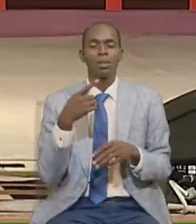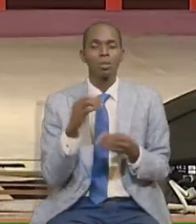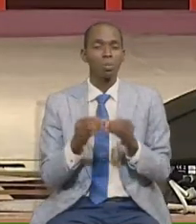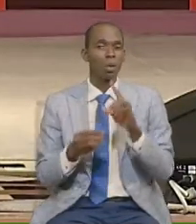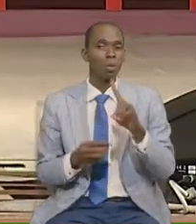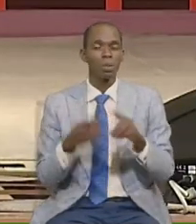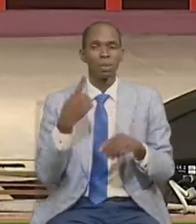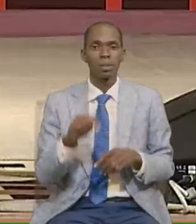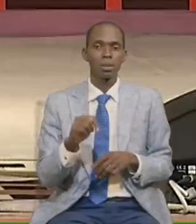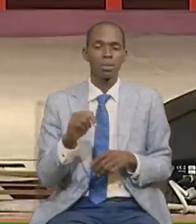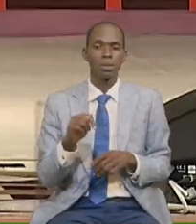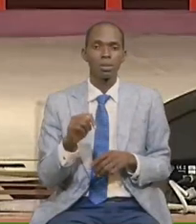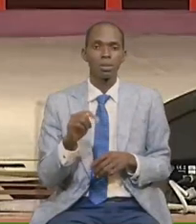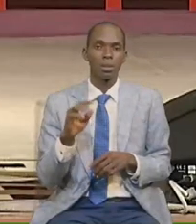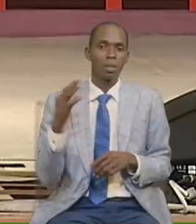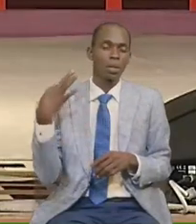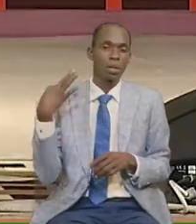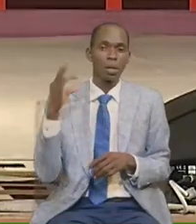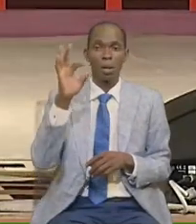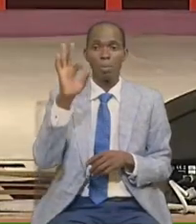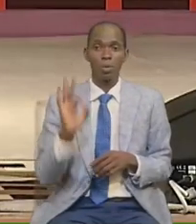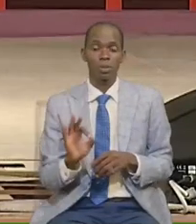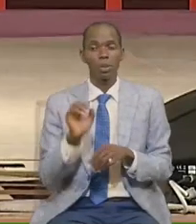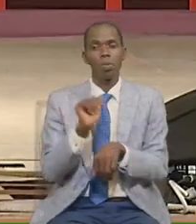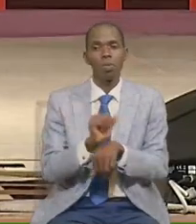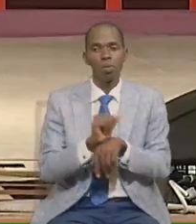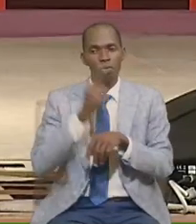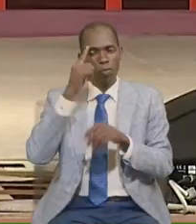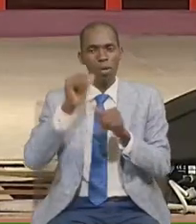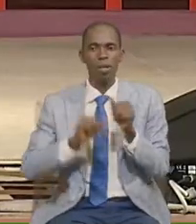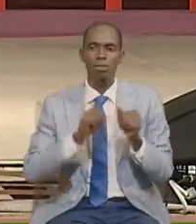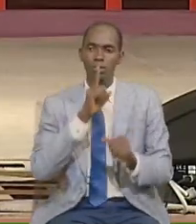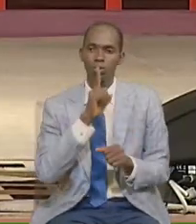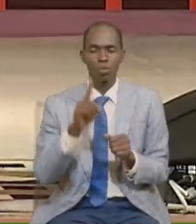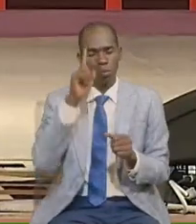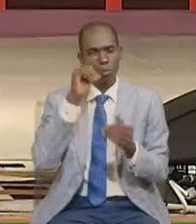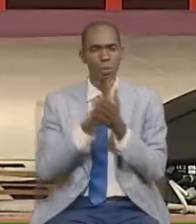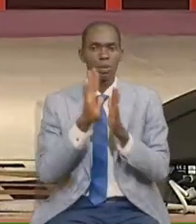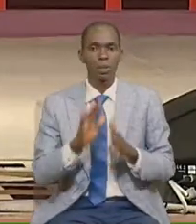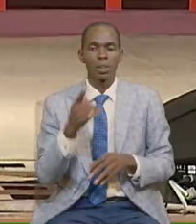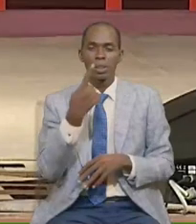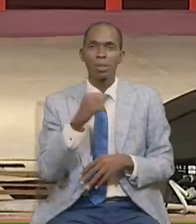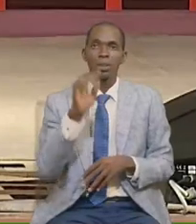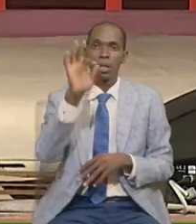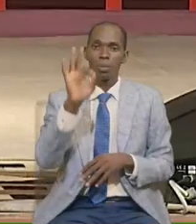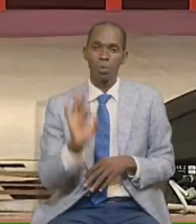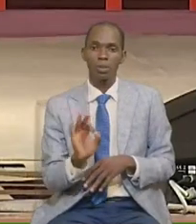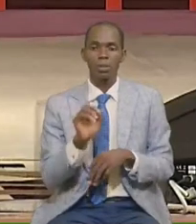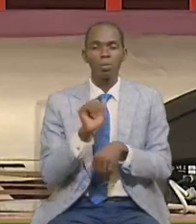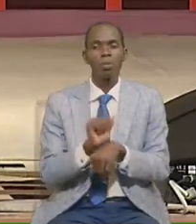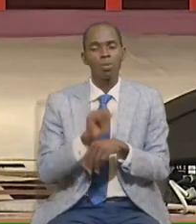l'œuvre établie pour tout vrai croyant. L'œuvre établie pour tout vrai